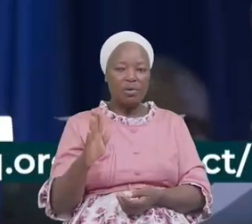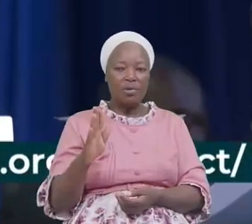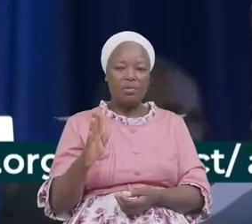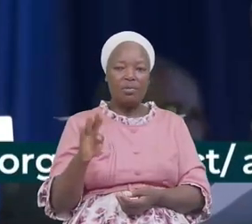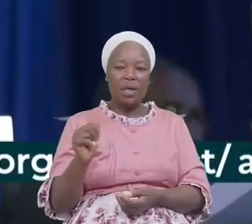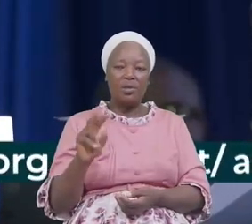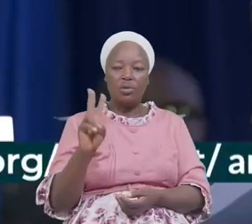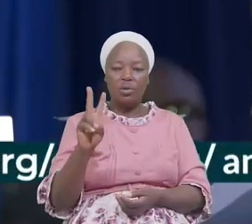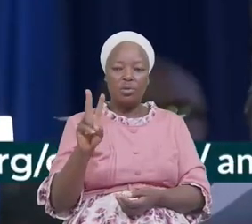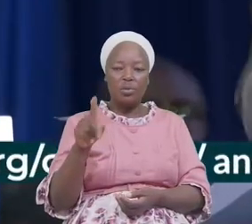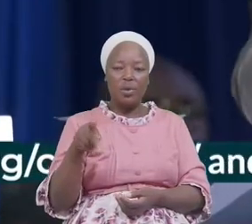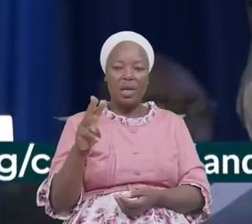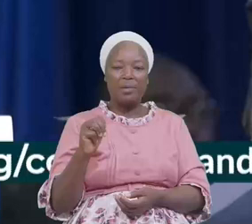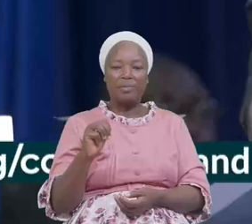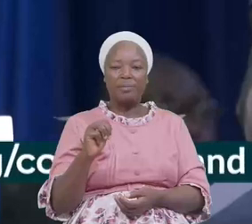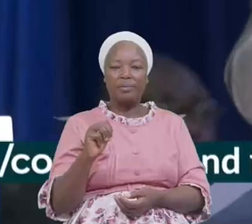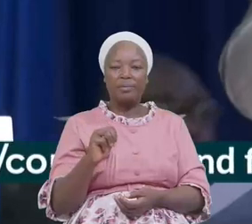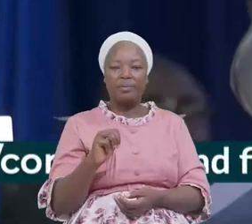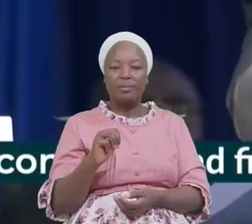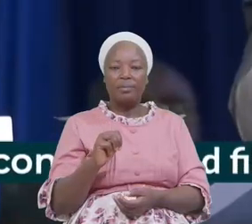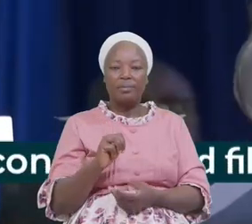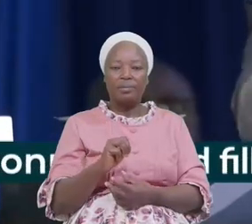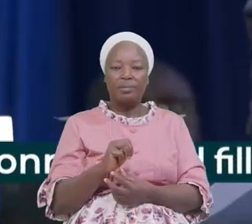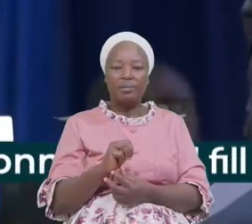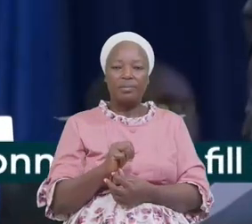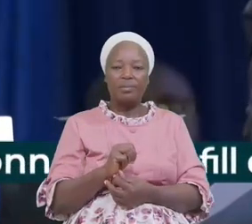Et pour ceux-là qui sont au lieu principal,